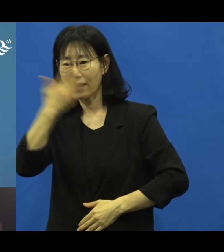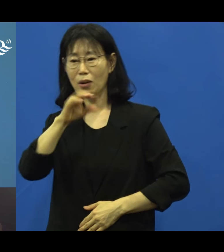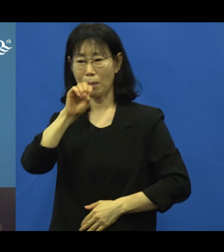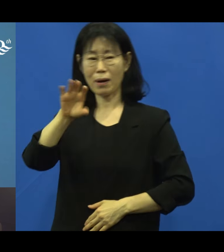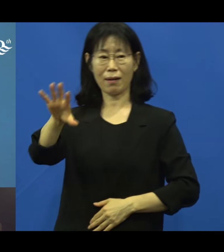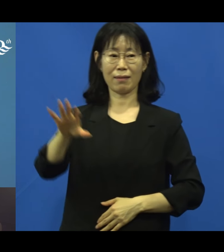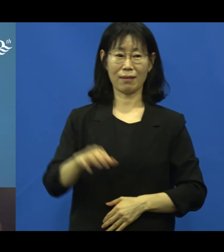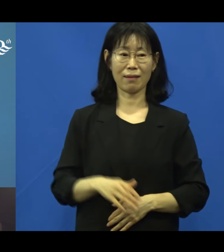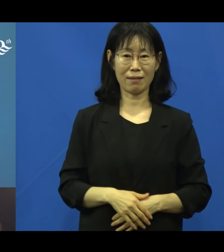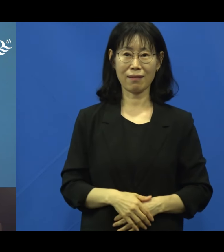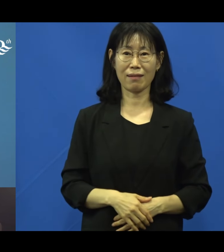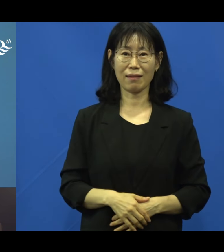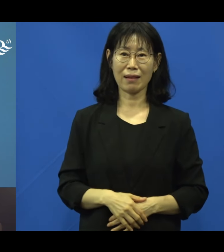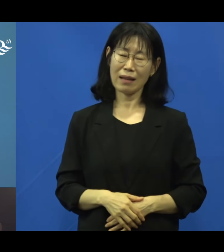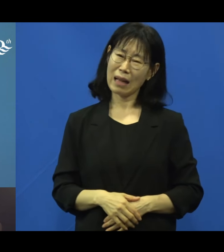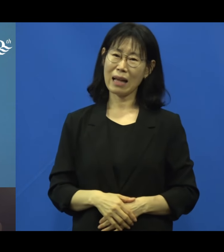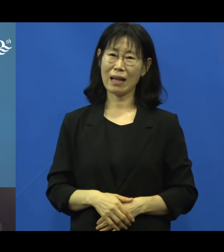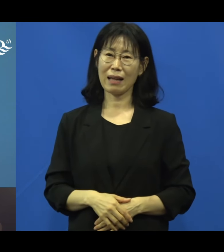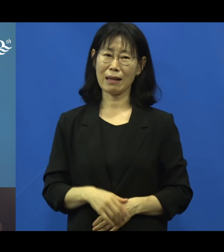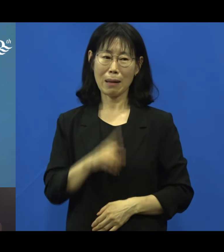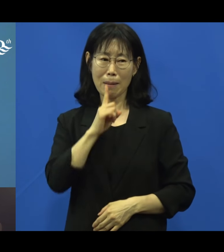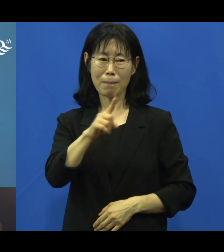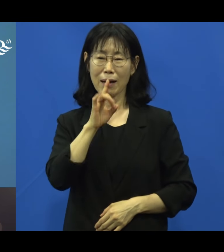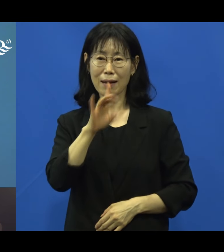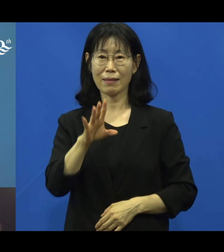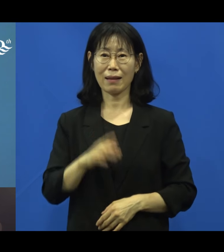나려고 하네. 아멘.